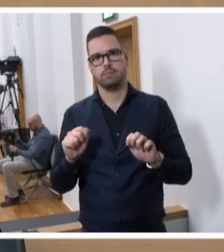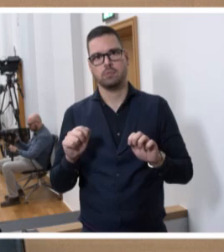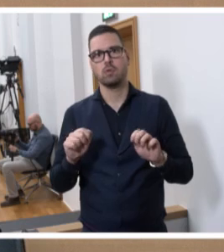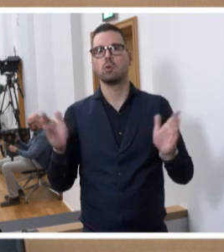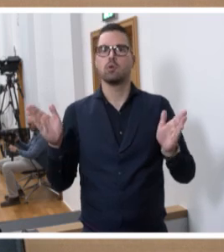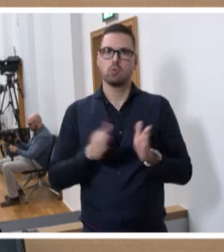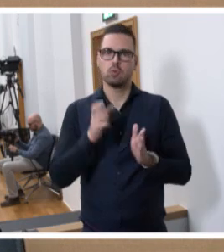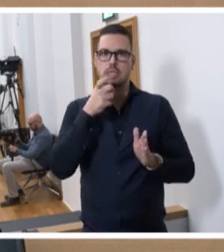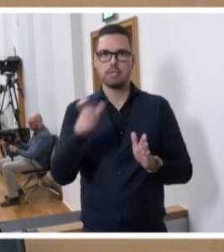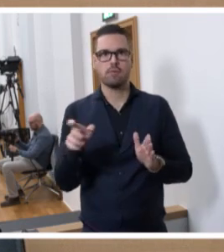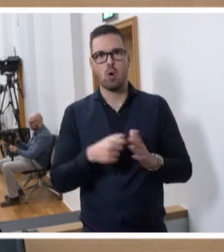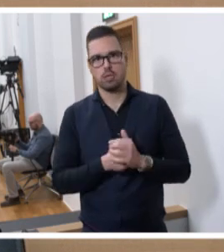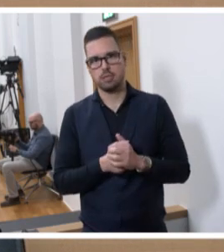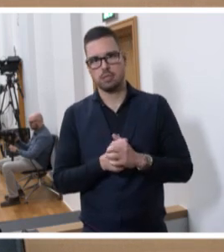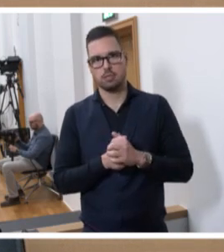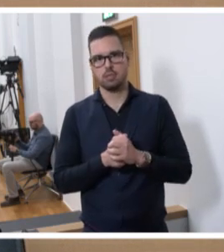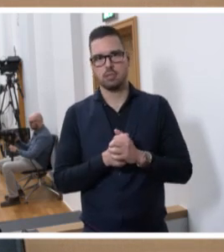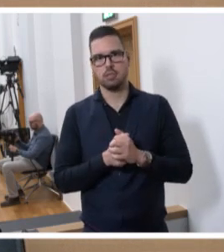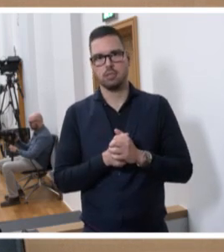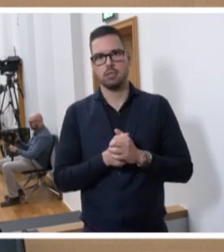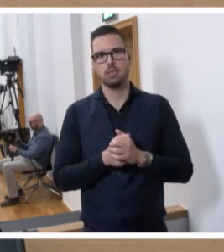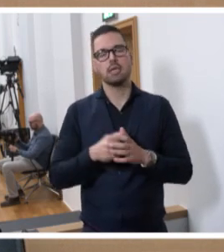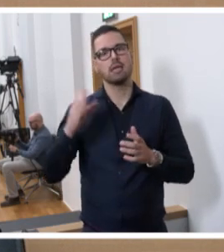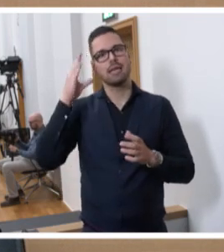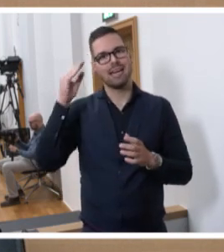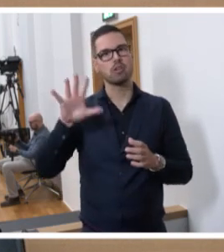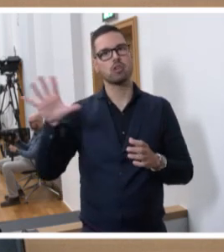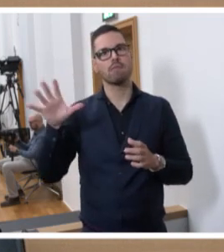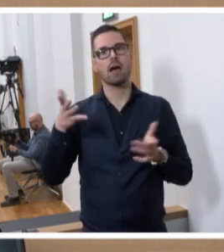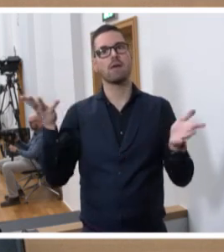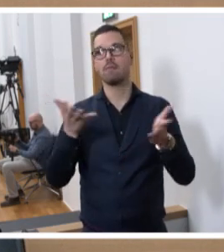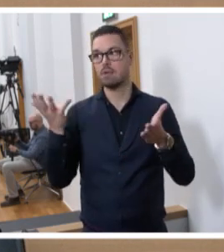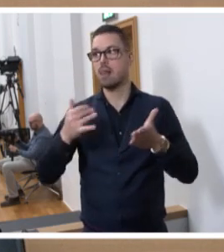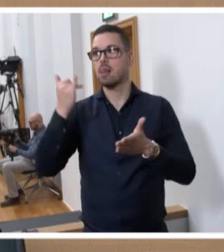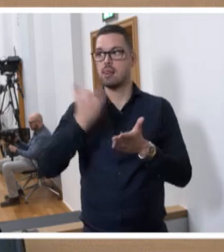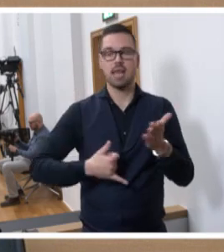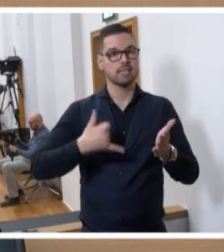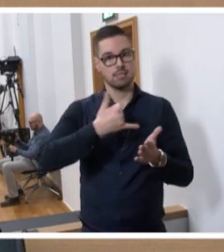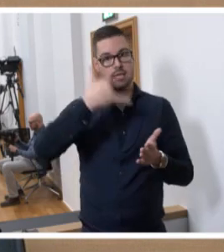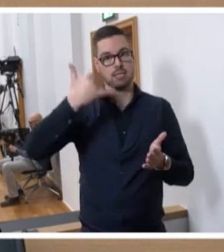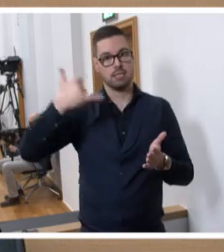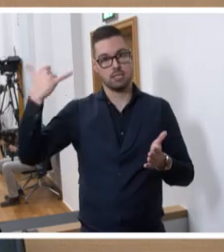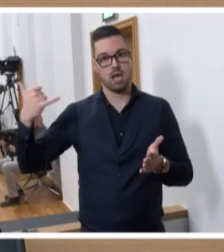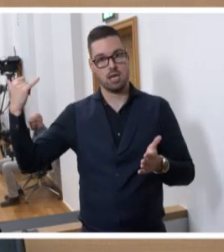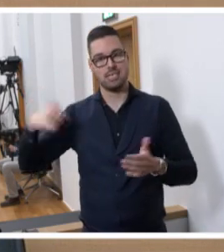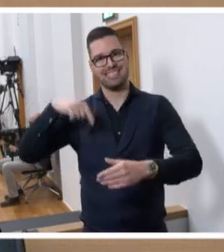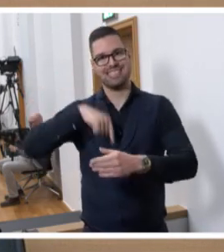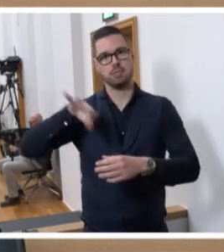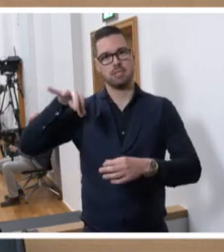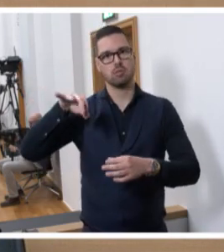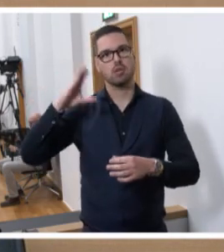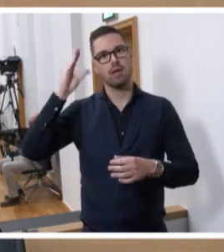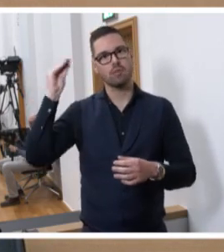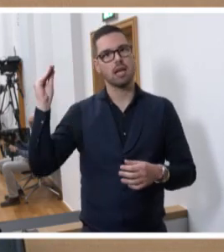Worte finden sie haben eben eine schöne Bestandsaufnahme gemacht herr Schäfer was alles eigentlich in den letzten Jahren wie das Innenministerium und Applaus